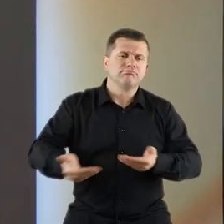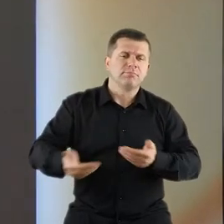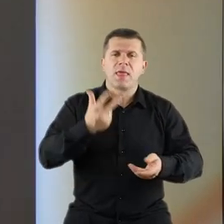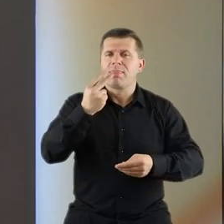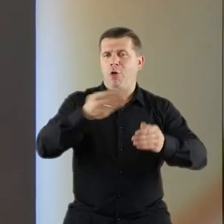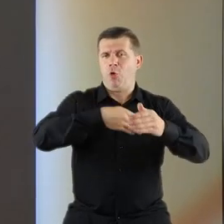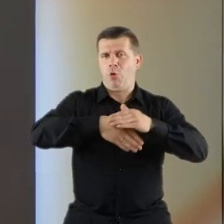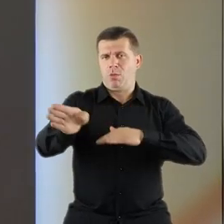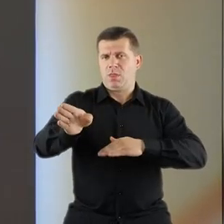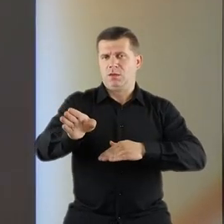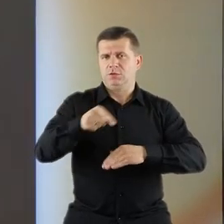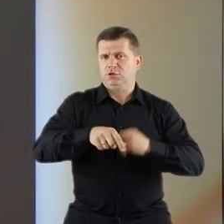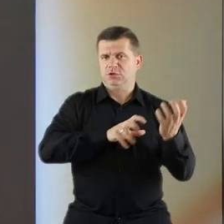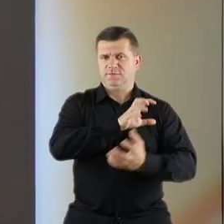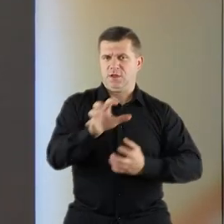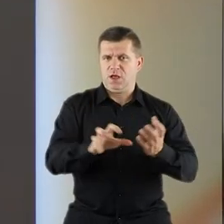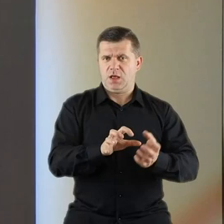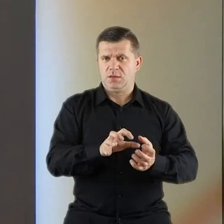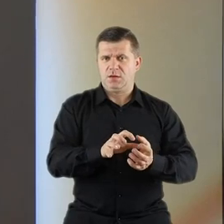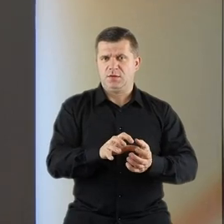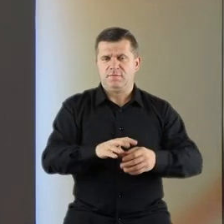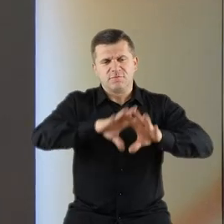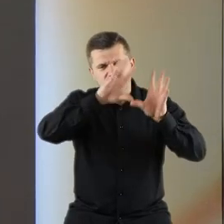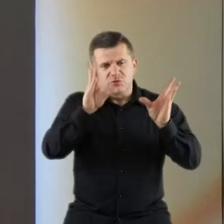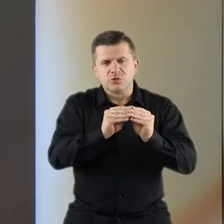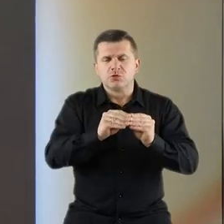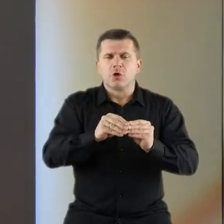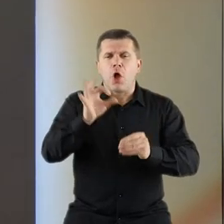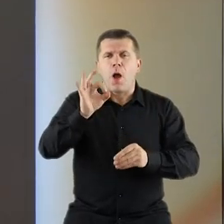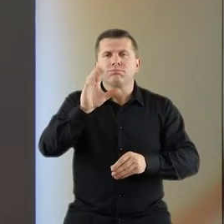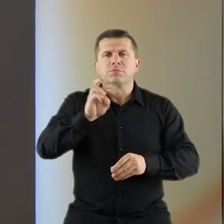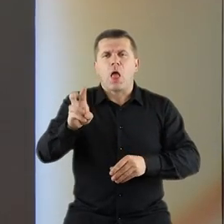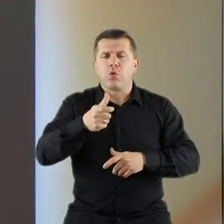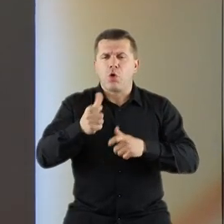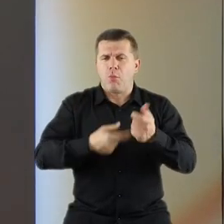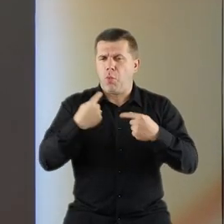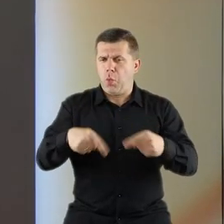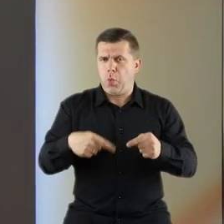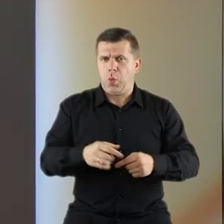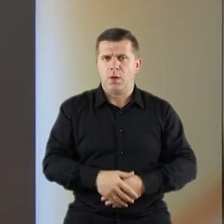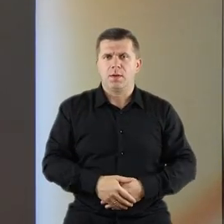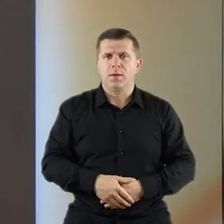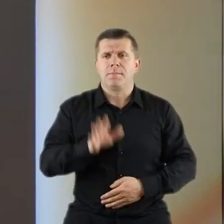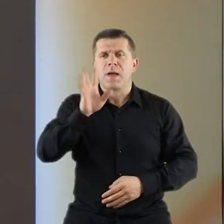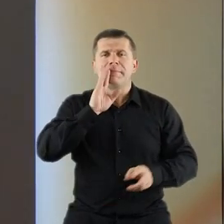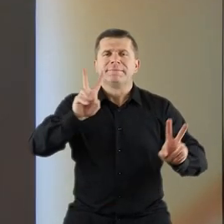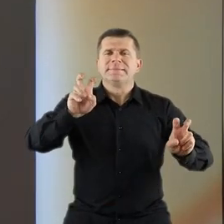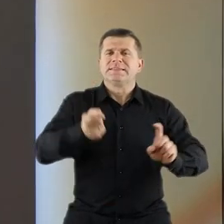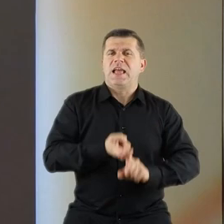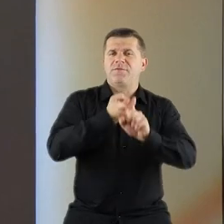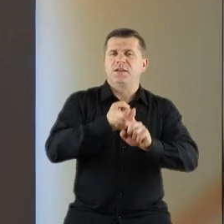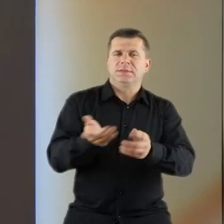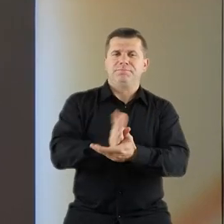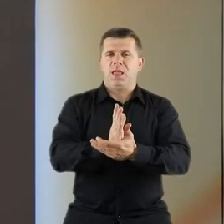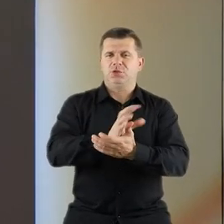którzy nie odeszli z tego świata dokonawszy wszystkich obrzędów stosownych a więc tacy którzy są zawieszeni